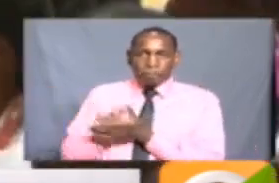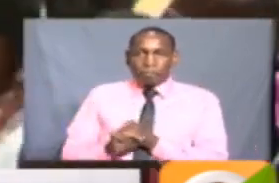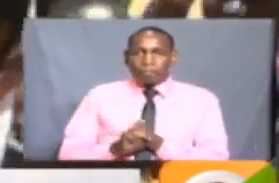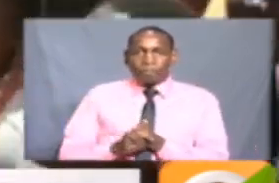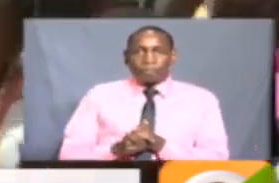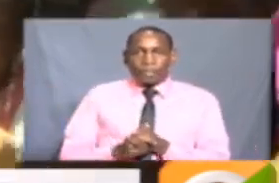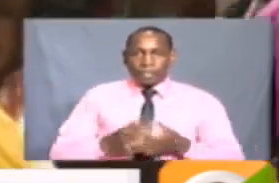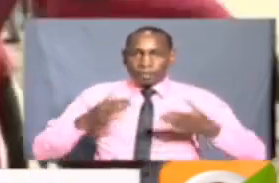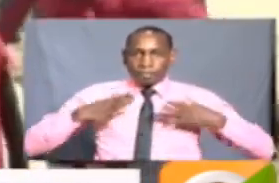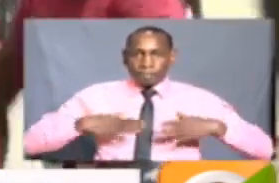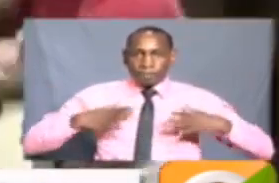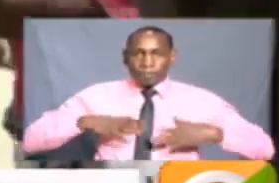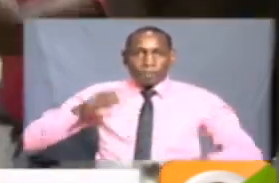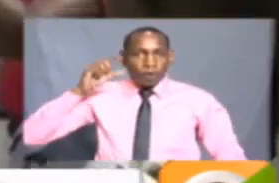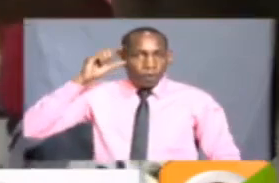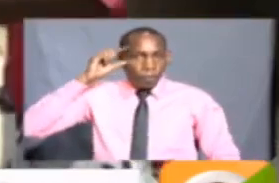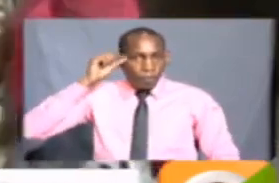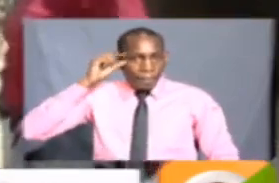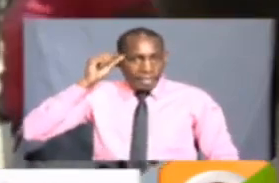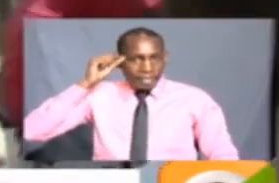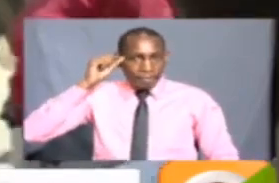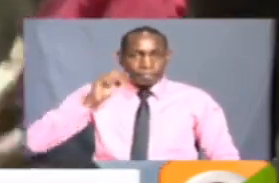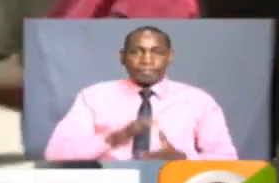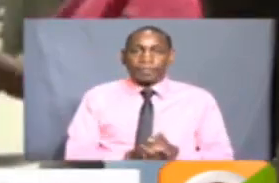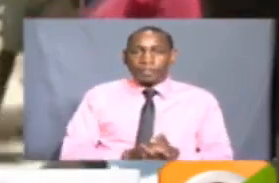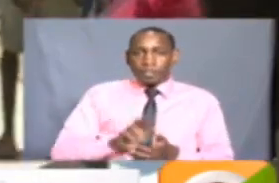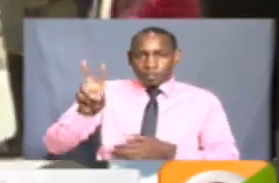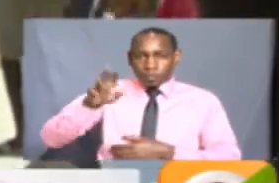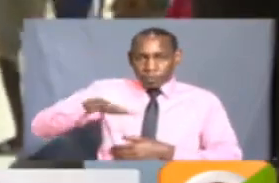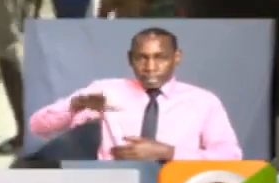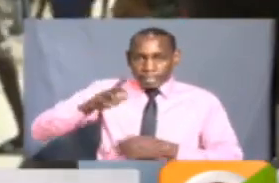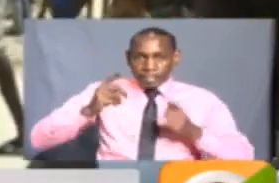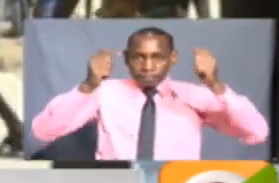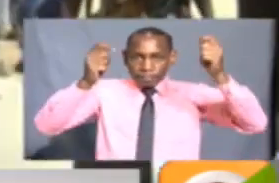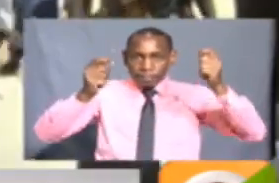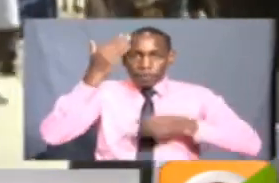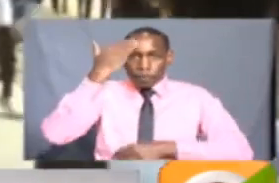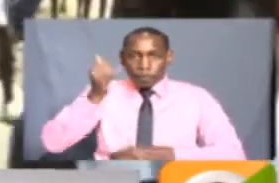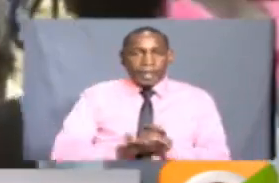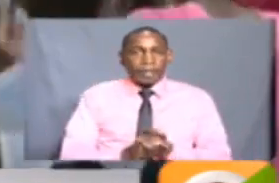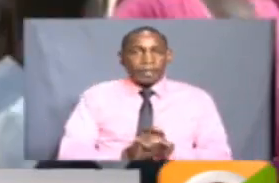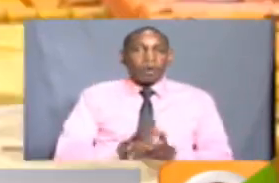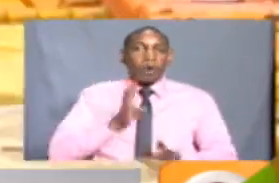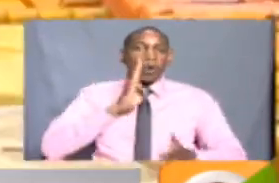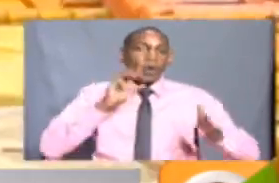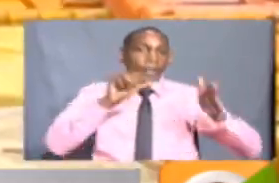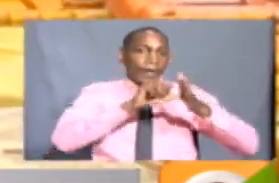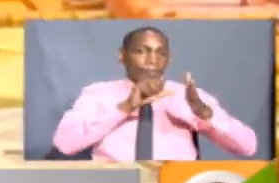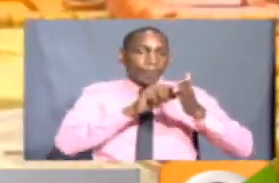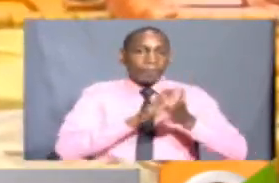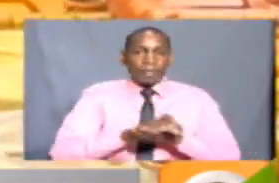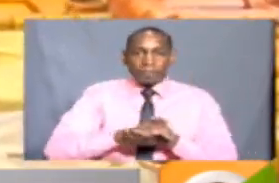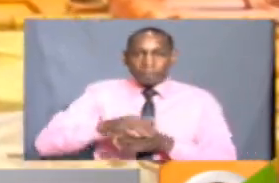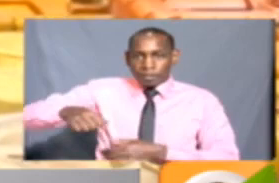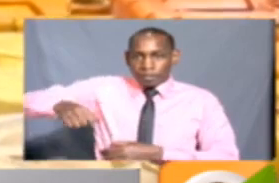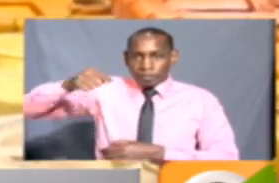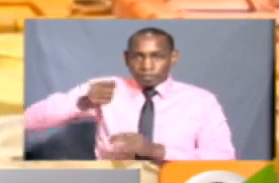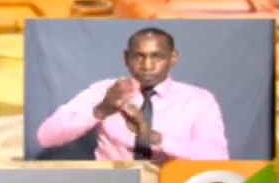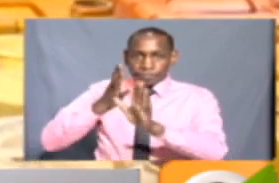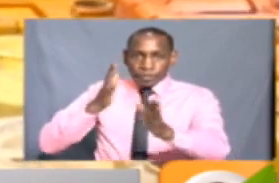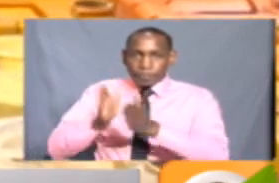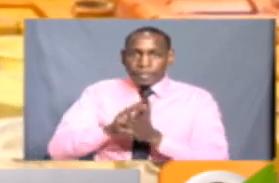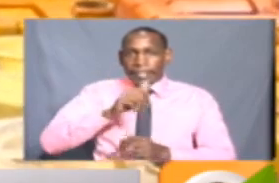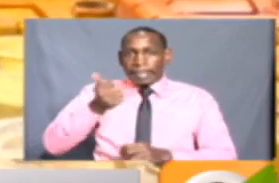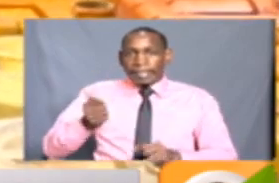Ni wakazi wa Bangla, Mikindani kwa Hola na Migadini wakiandamana kulalamikia uhaba wa maji. Mitungi ikisalia hapa na